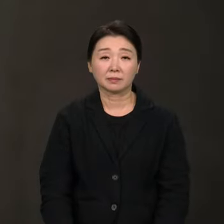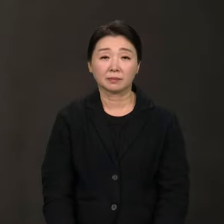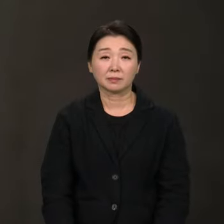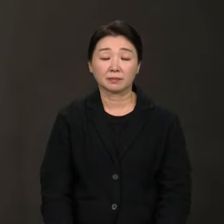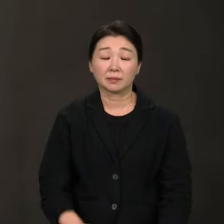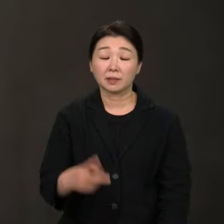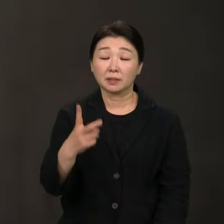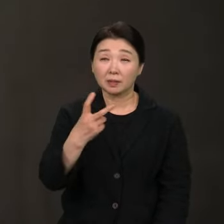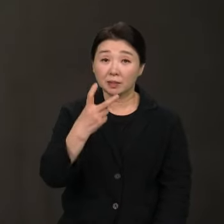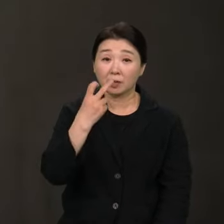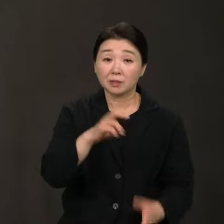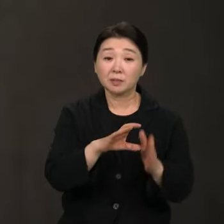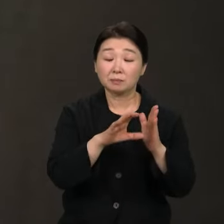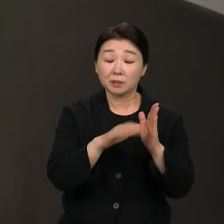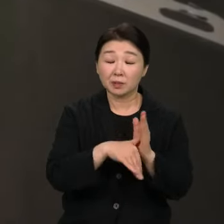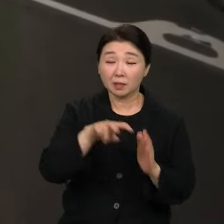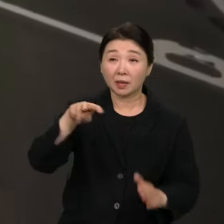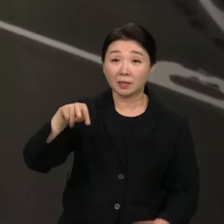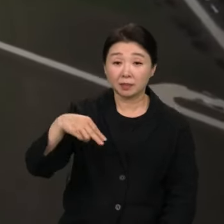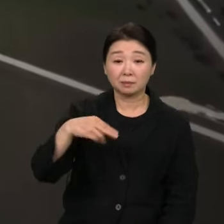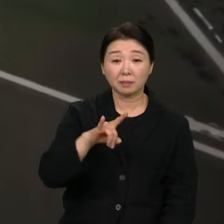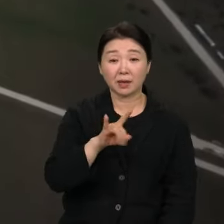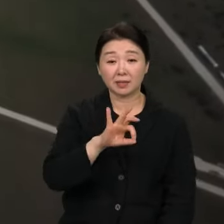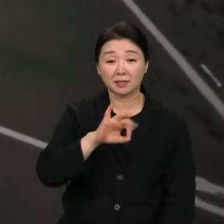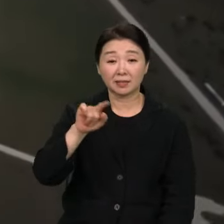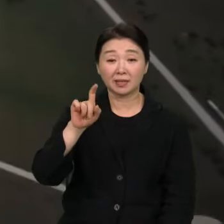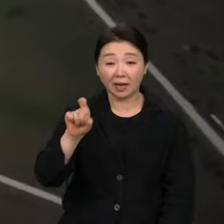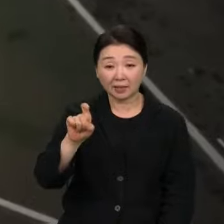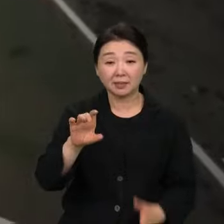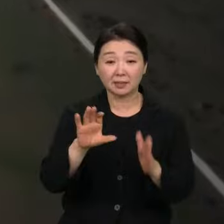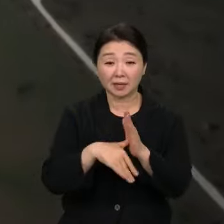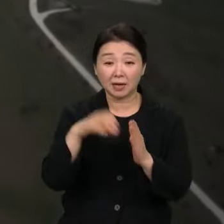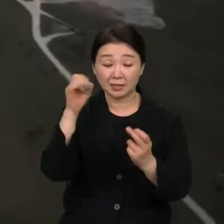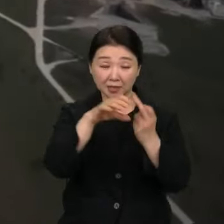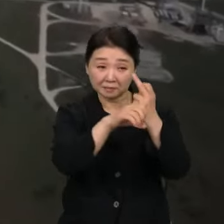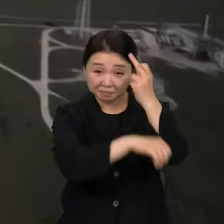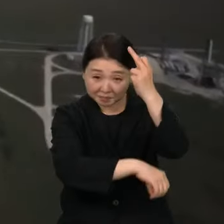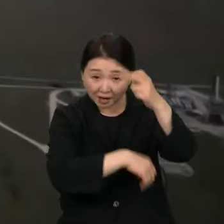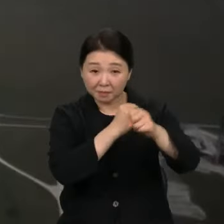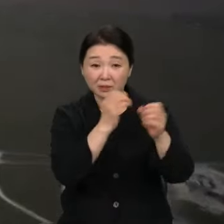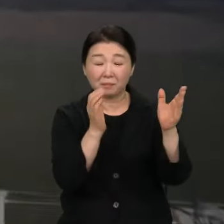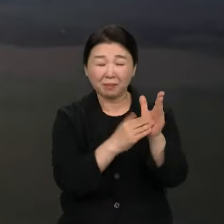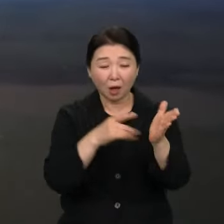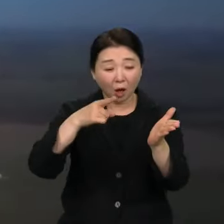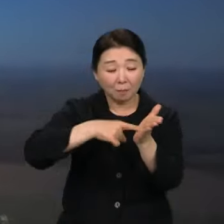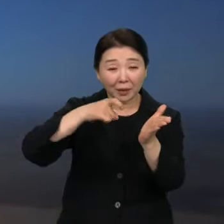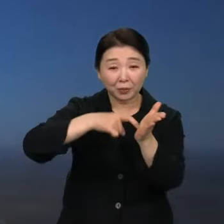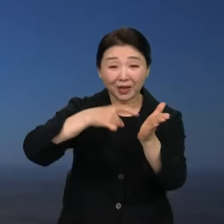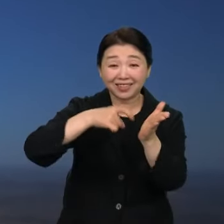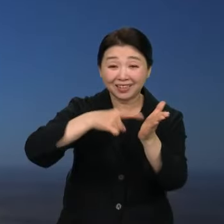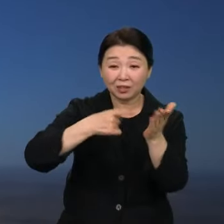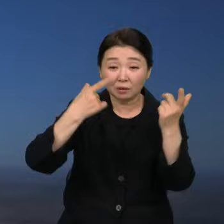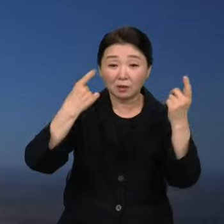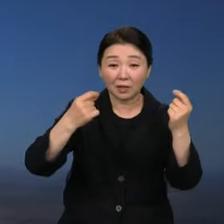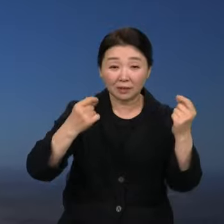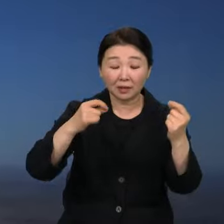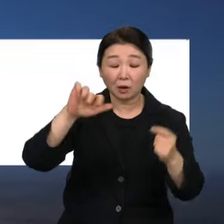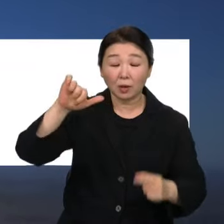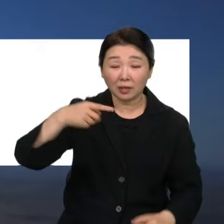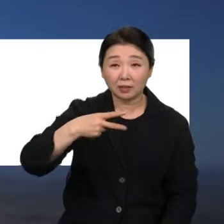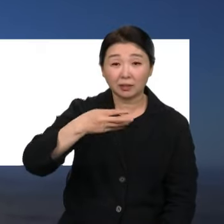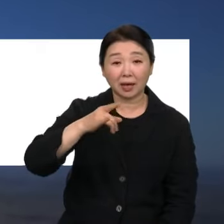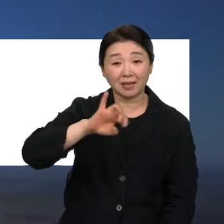지난 2012년 스페이스X가 재사용 발사체 시험에 돌입합니다. 메뚜기가 뛰는 것 같다 해서 붙여진 이름, 일명